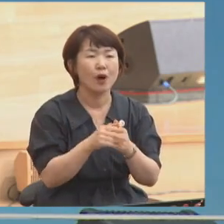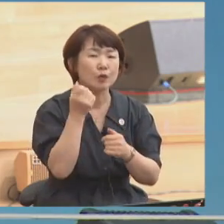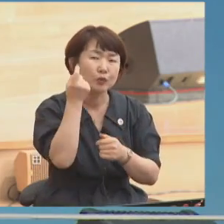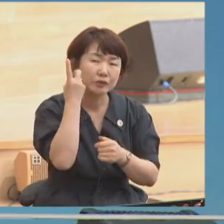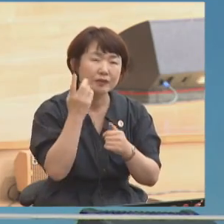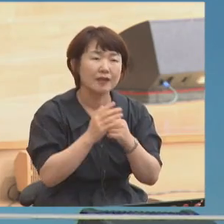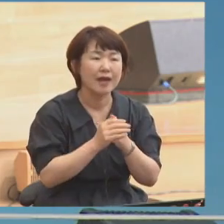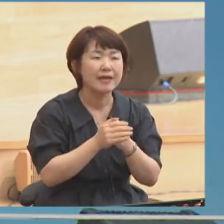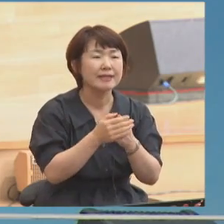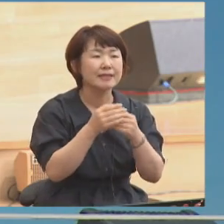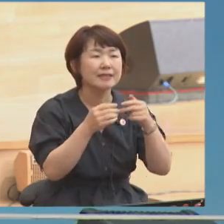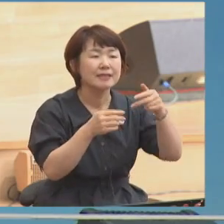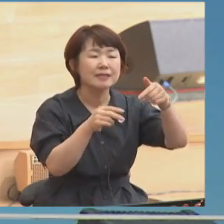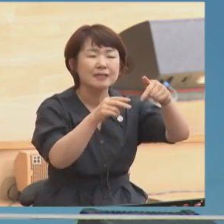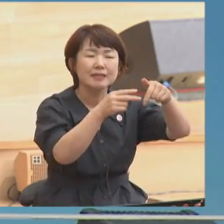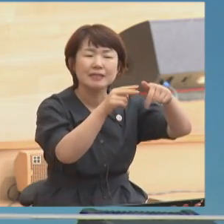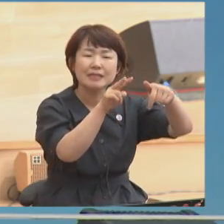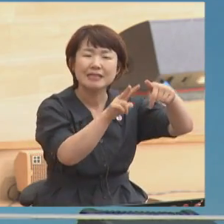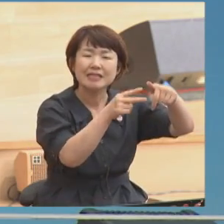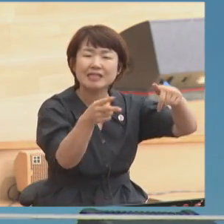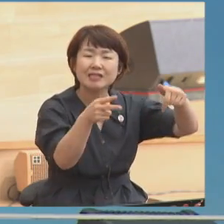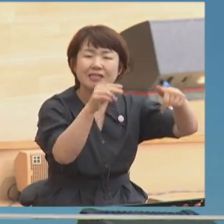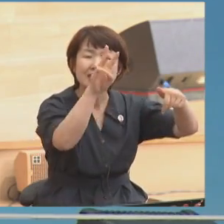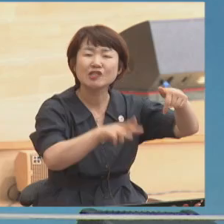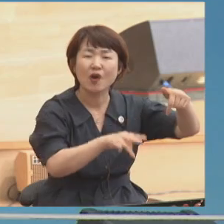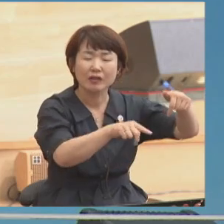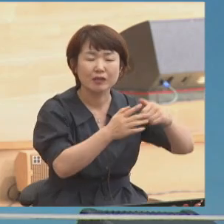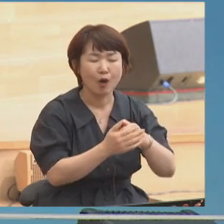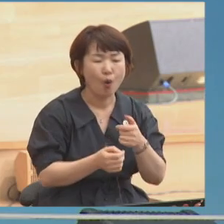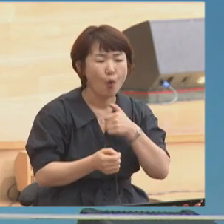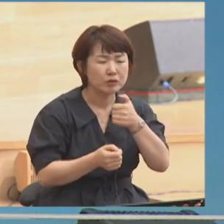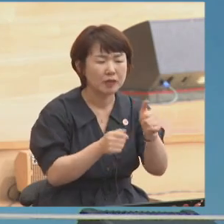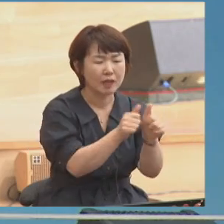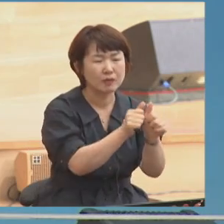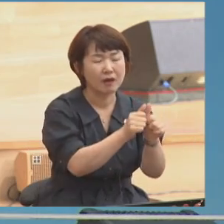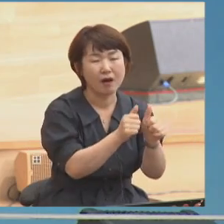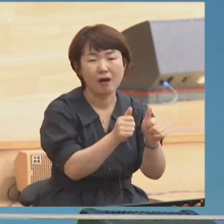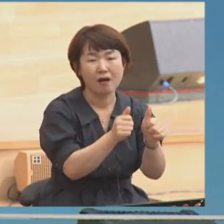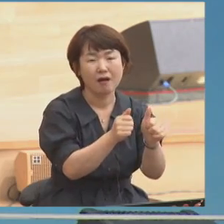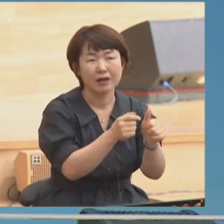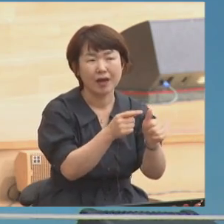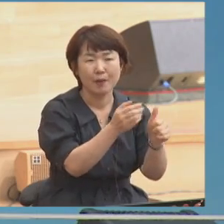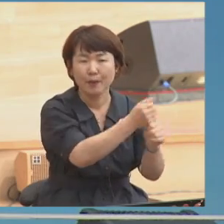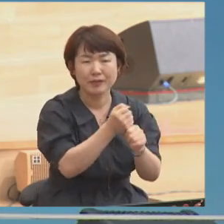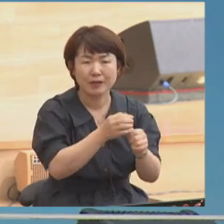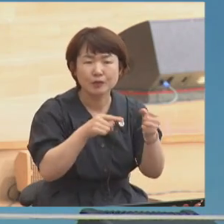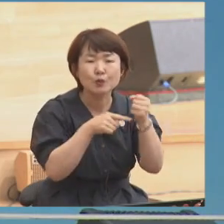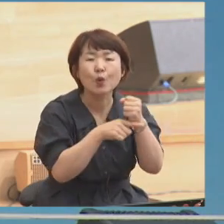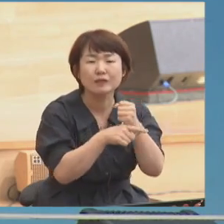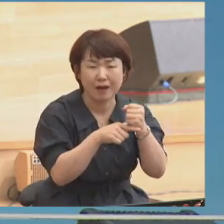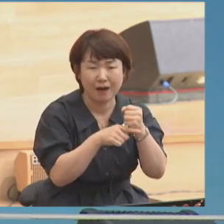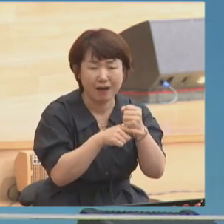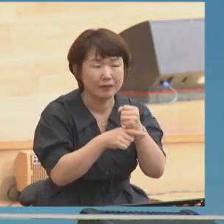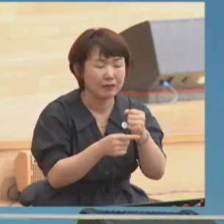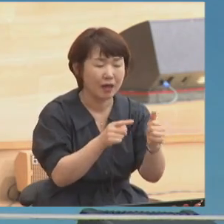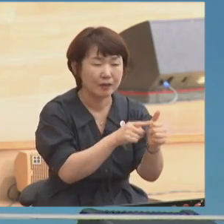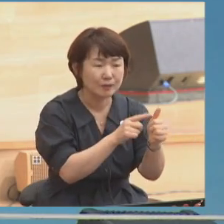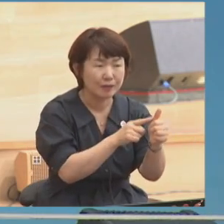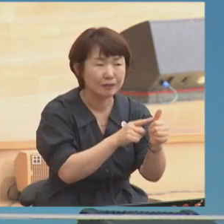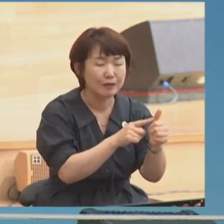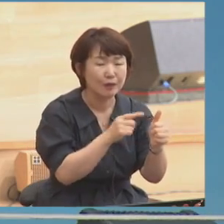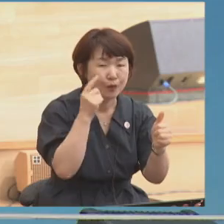이번에는 인천입니다. 인천에 50대 남성이 불구속 입건이 되어졌는데 조사를 받게 되어졌는데 이